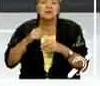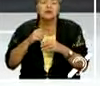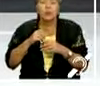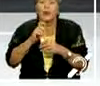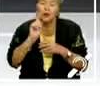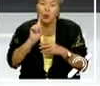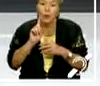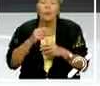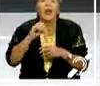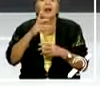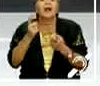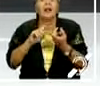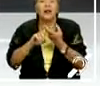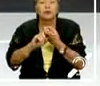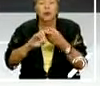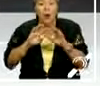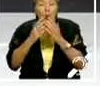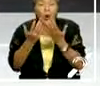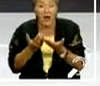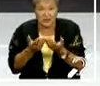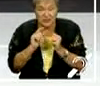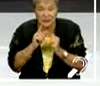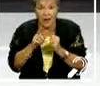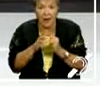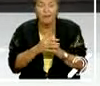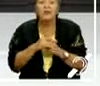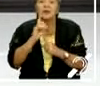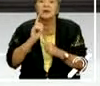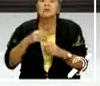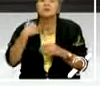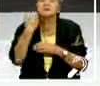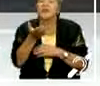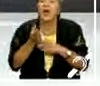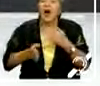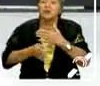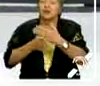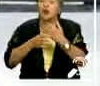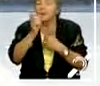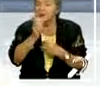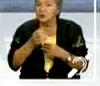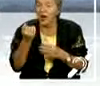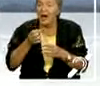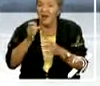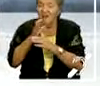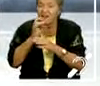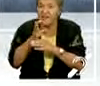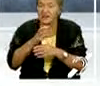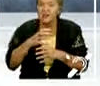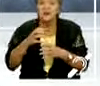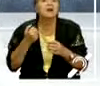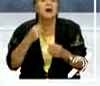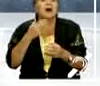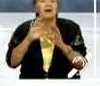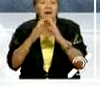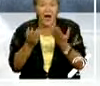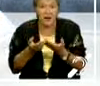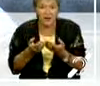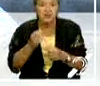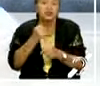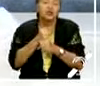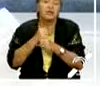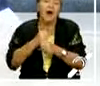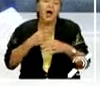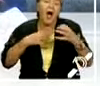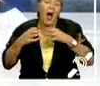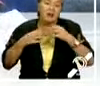găsim formula prin care să-i ajutăm pe oamenii care vând cărți sau care fac artă, dar arta spectacolului real,